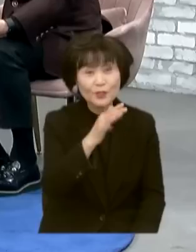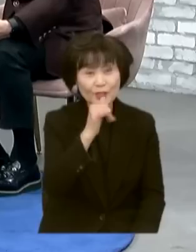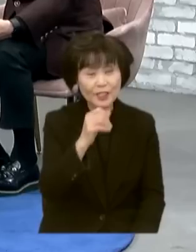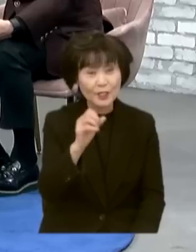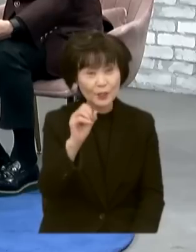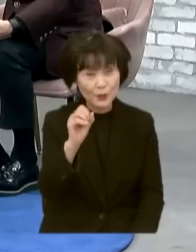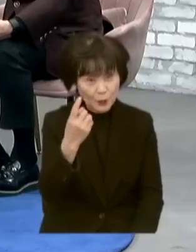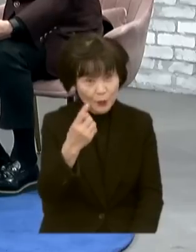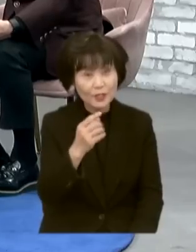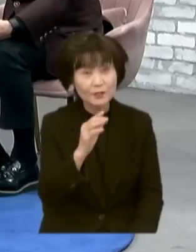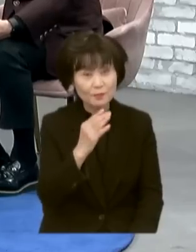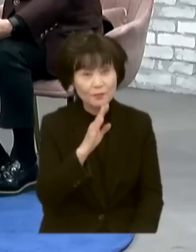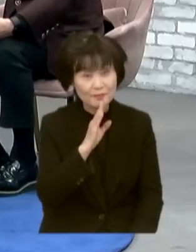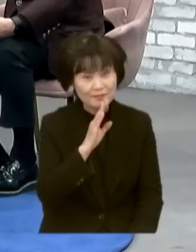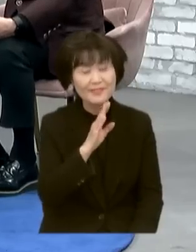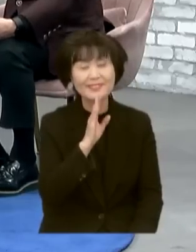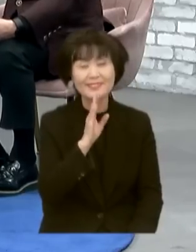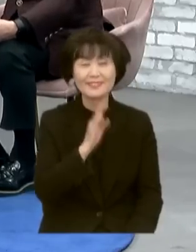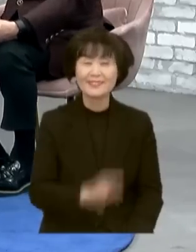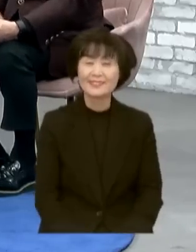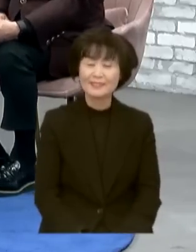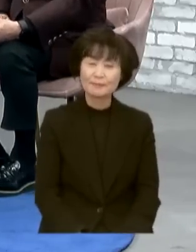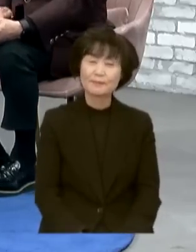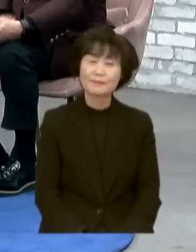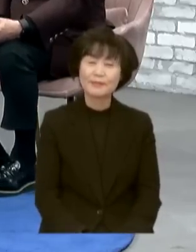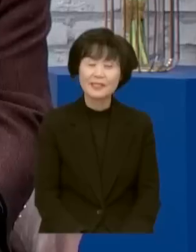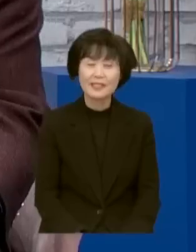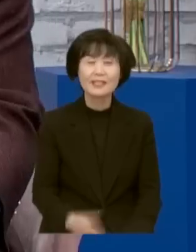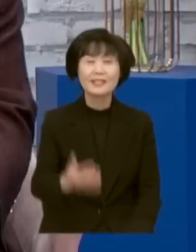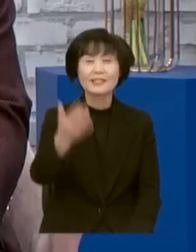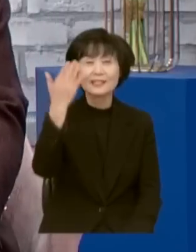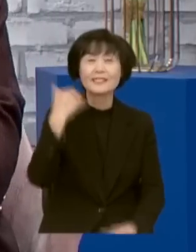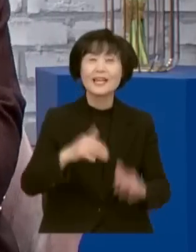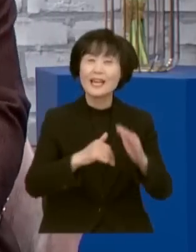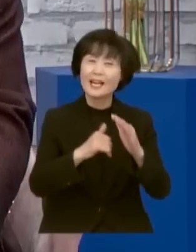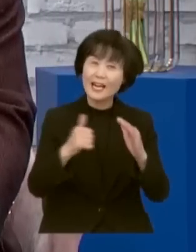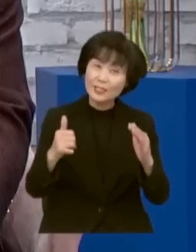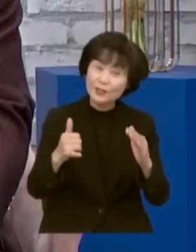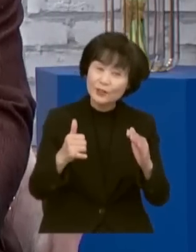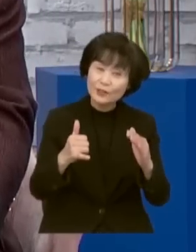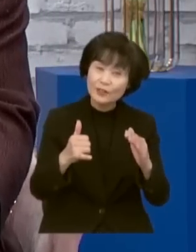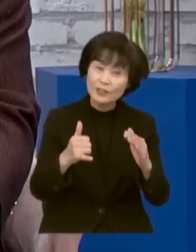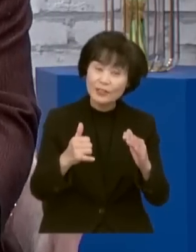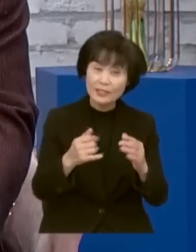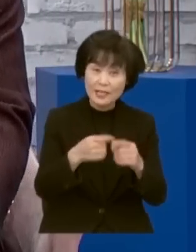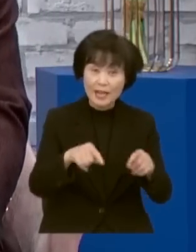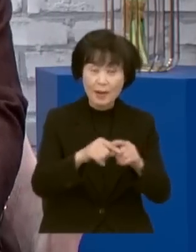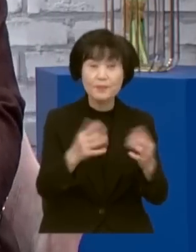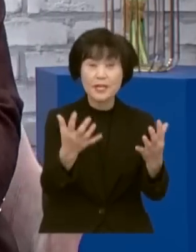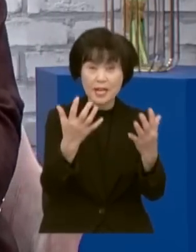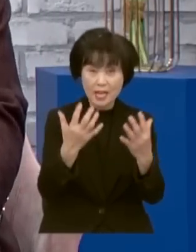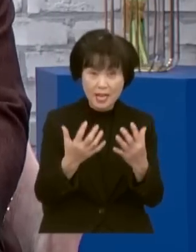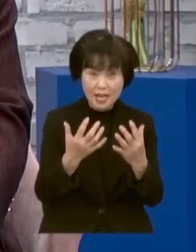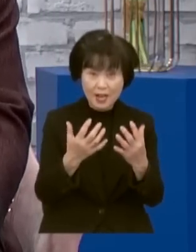네. 그런 계기가 됐어요. 그런데 그 전에 그 가족들 한 그때 나왔을 때